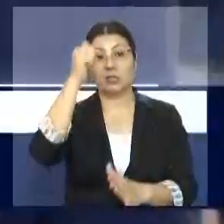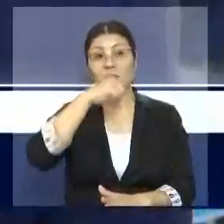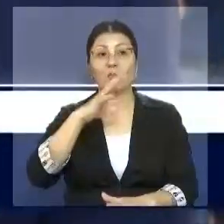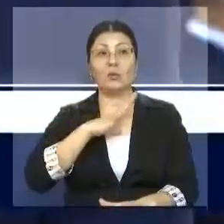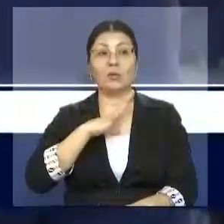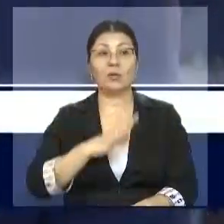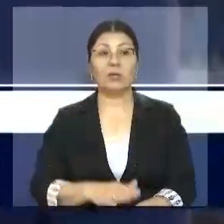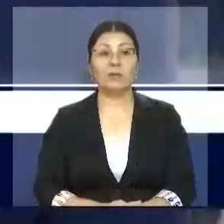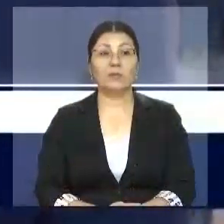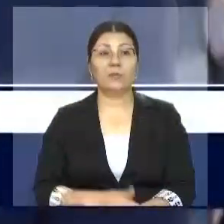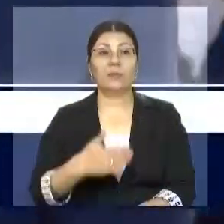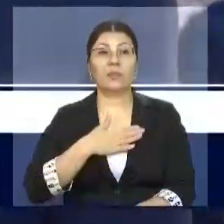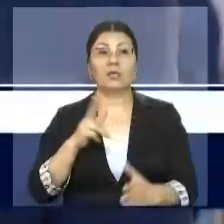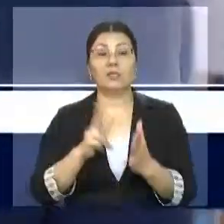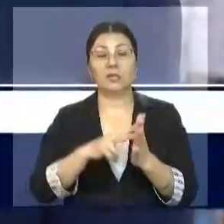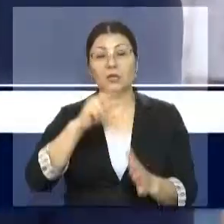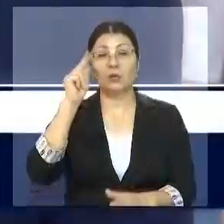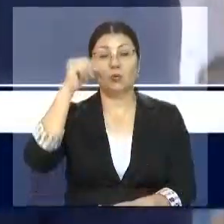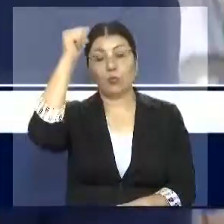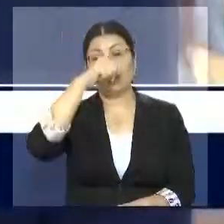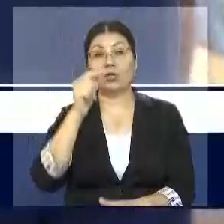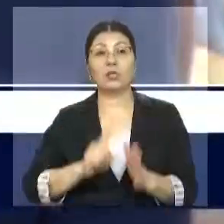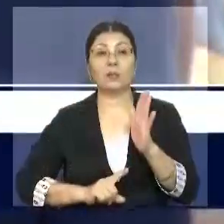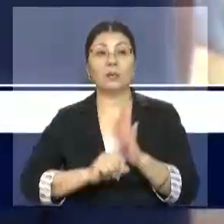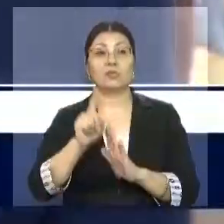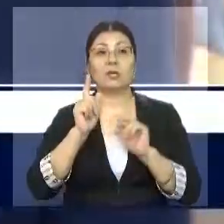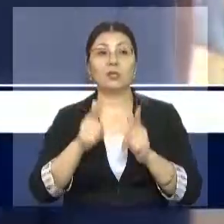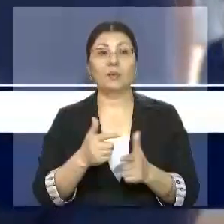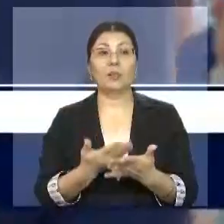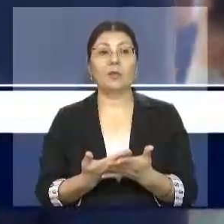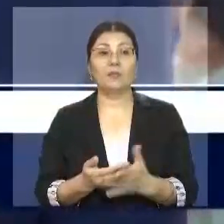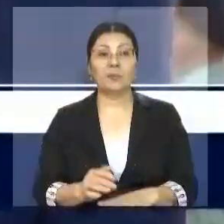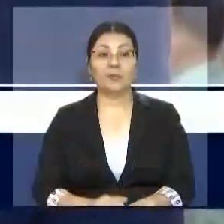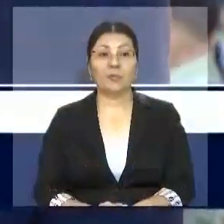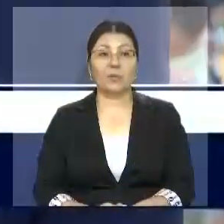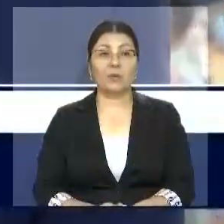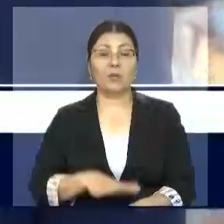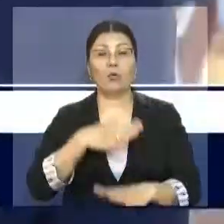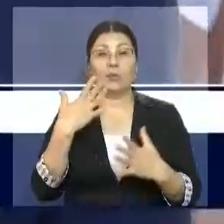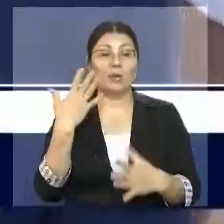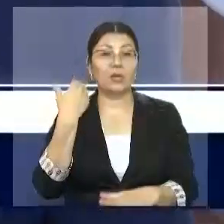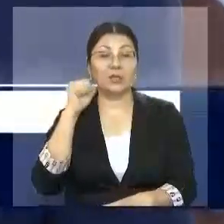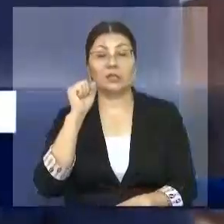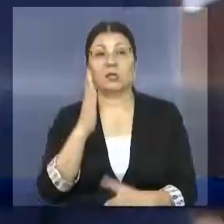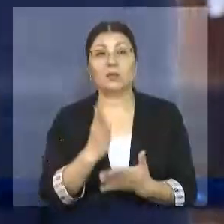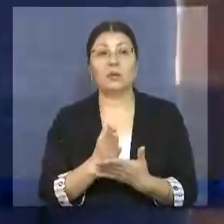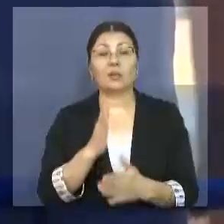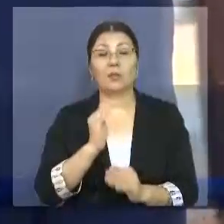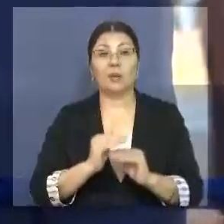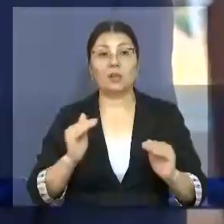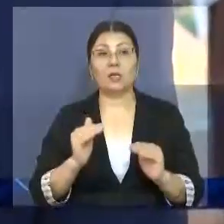біз 8-ші оқу жылымызды бастағалы тұрмыз. 8 жылдың ішінде біраз деген жетістіктеріміз бар. Бұл олимпиадаларға қатысып